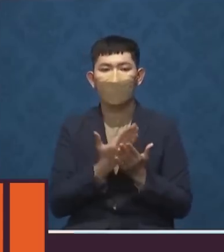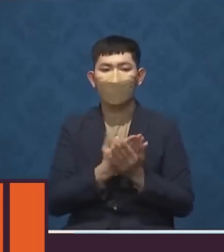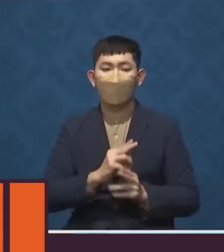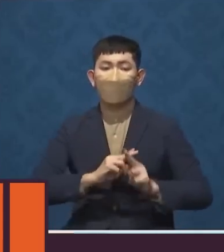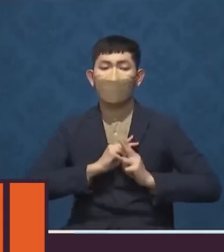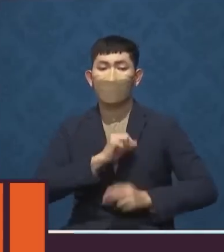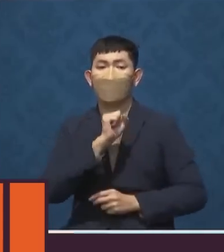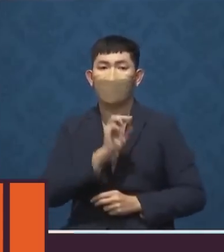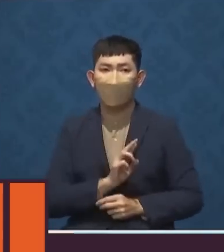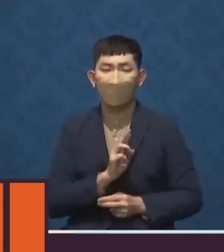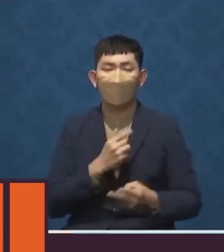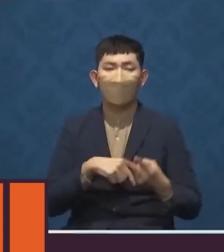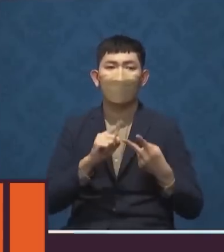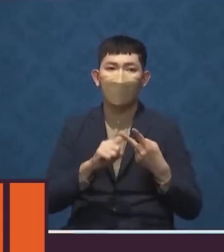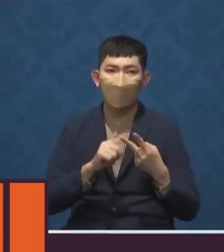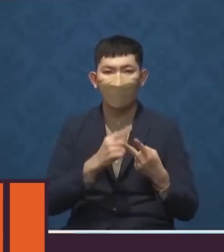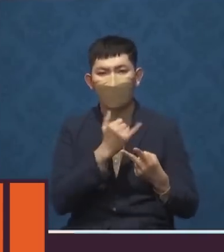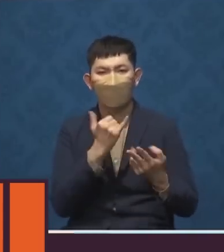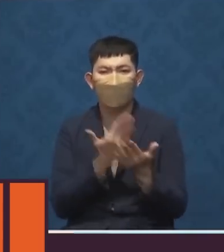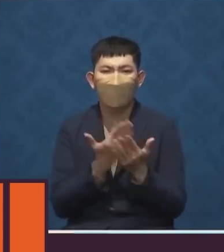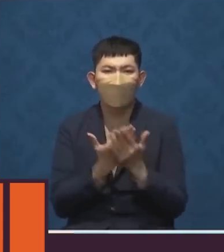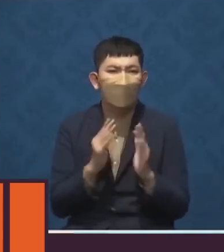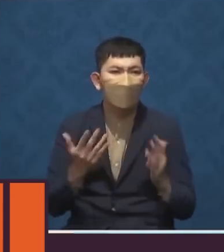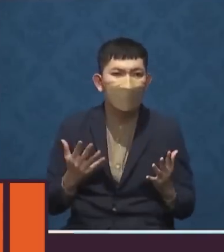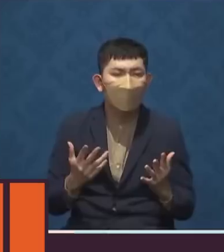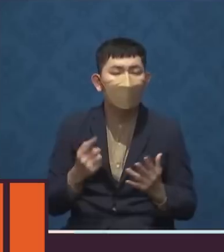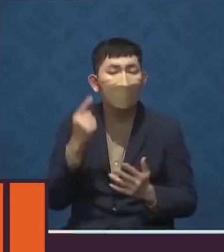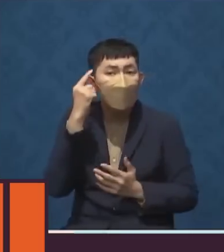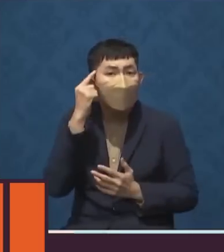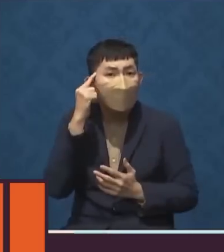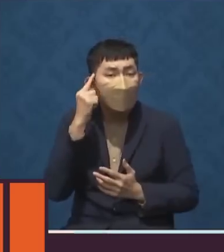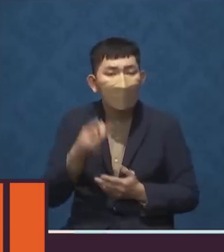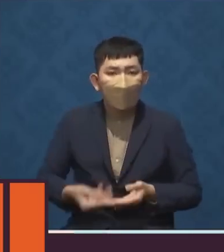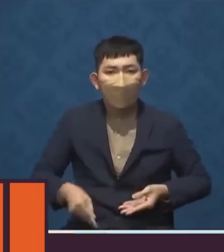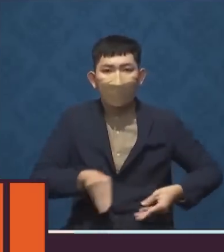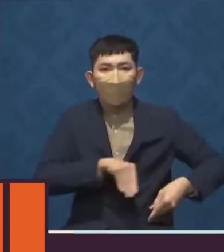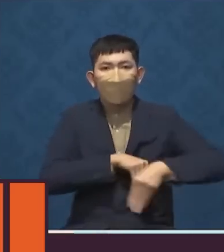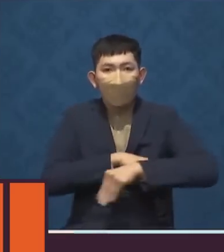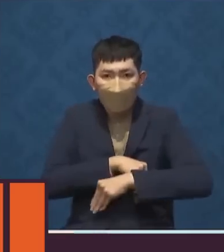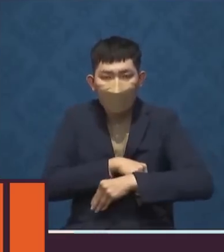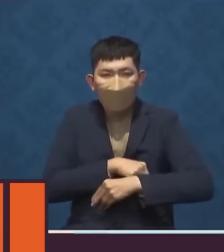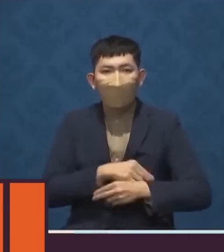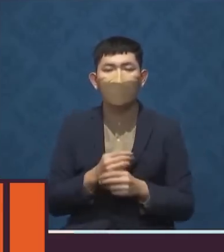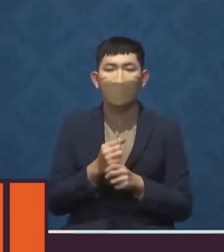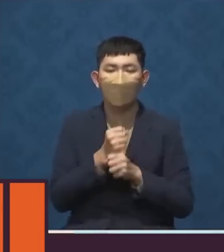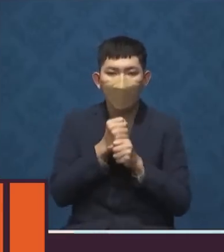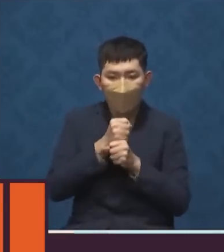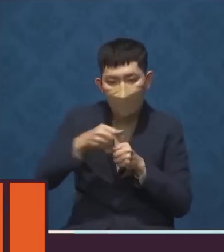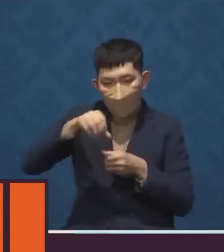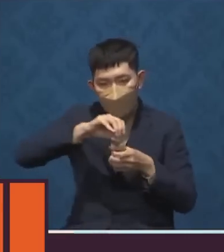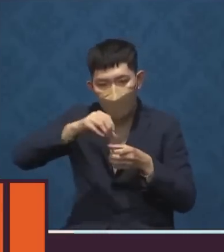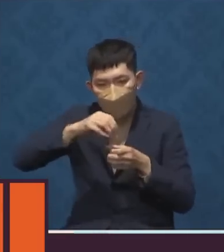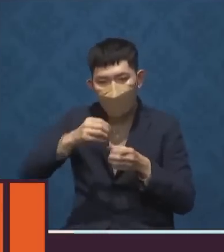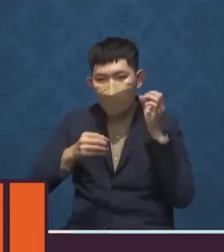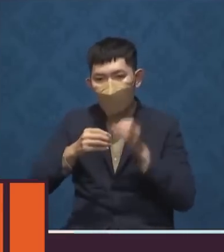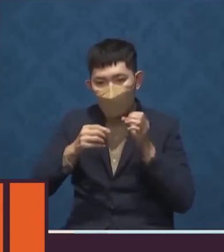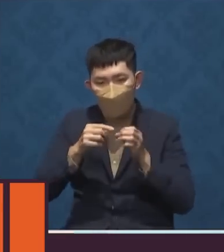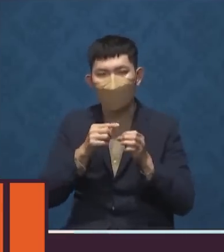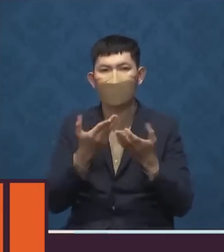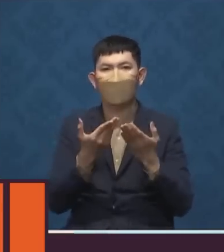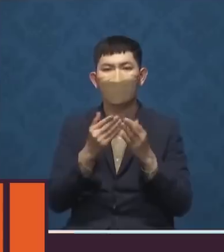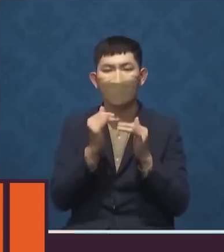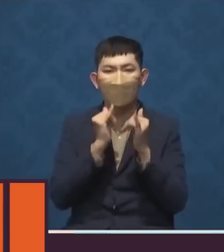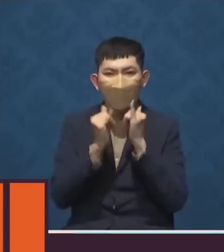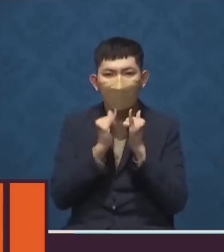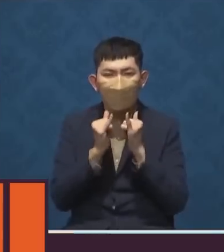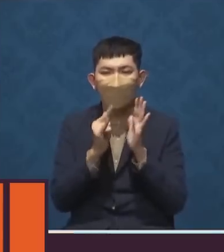องไปก่อนหรือแม้กัทางปครงไม่มีถ้าเรานึถ แพมเพิดเรานึถ،นมผงเรานึกถึงค้าที่เด็กต้องไป